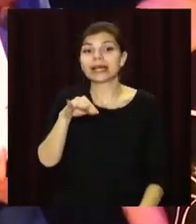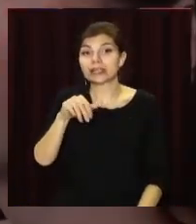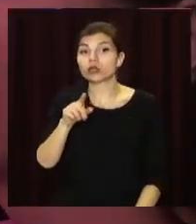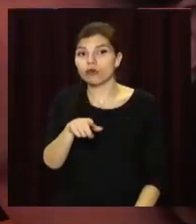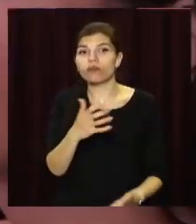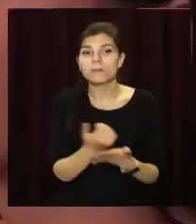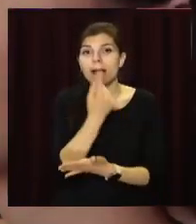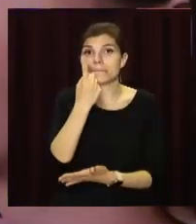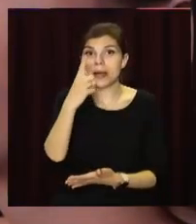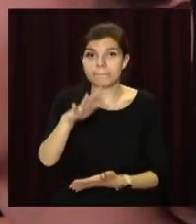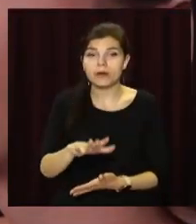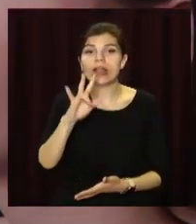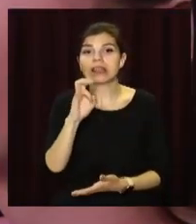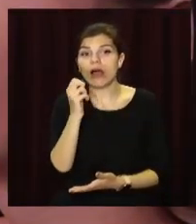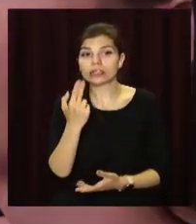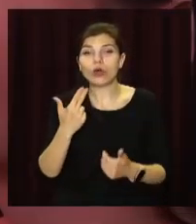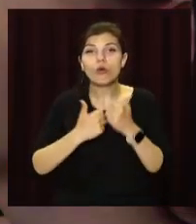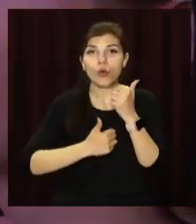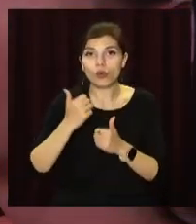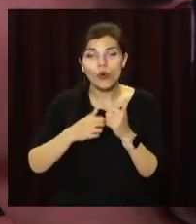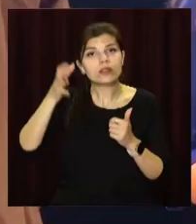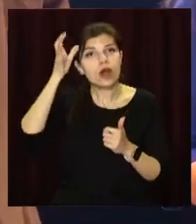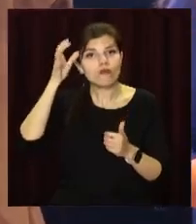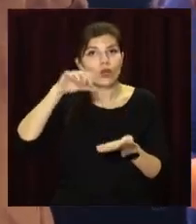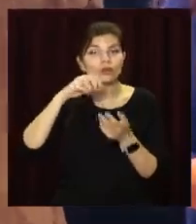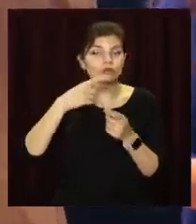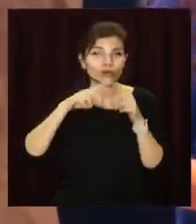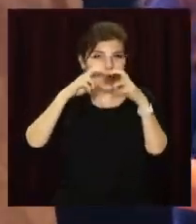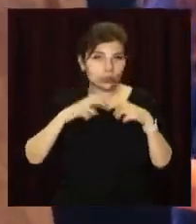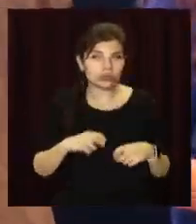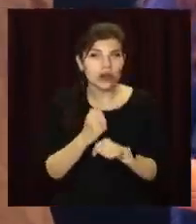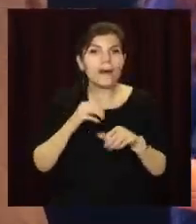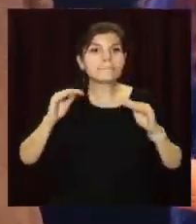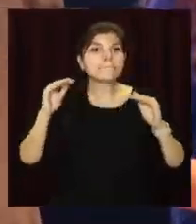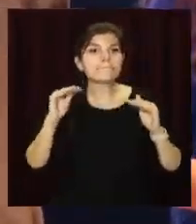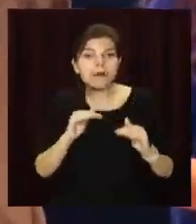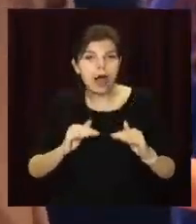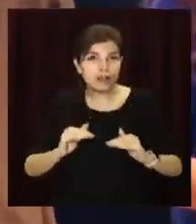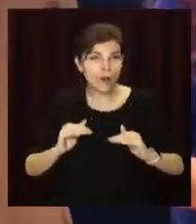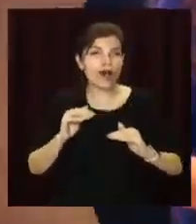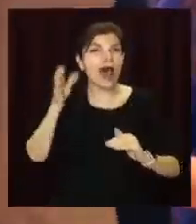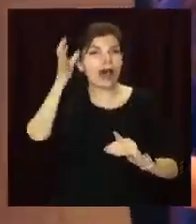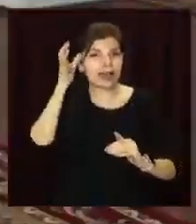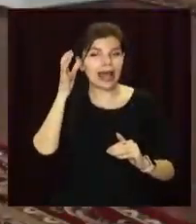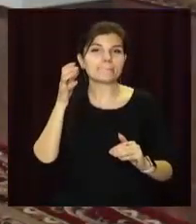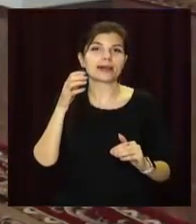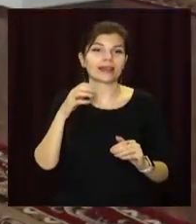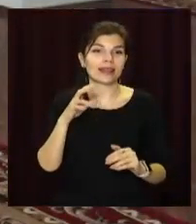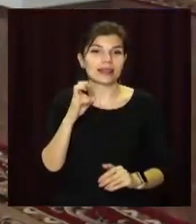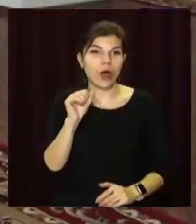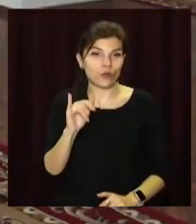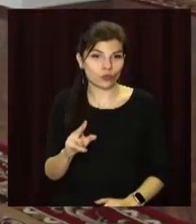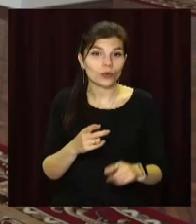у національному конкурсі науково-дослідницьких робіт Малої академії наук. Він представив математичний проєкт.